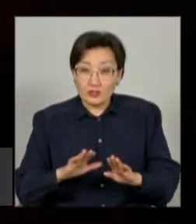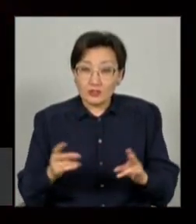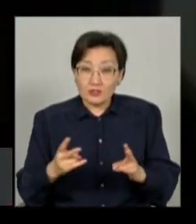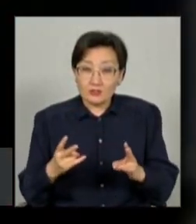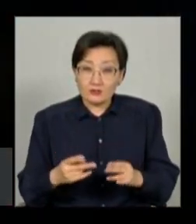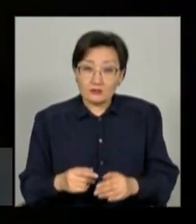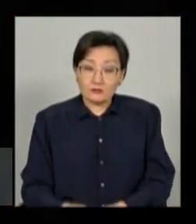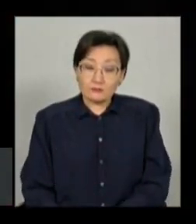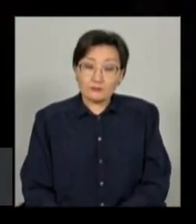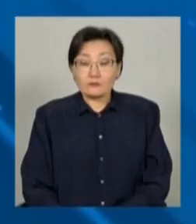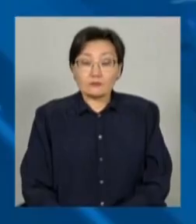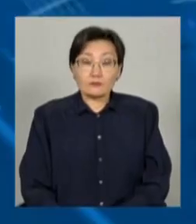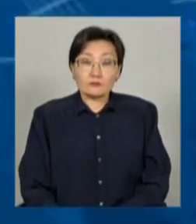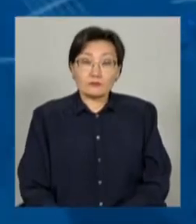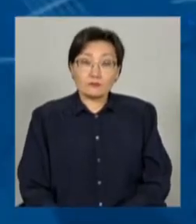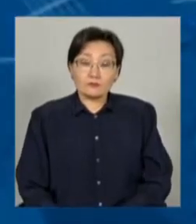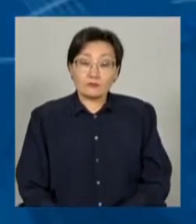ескертеді.